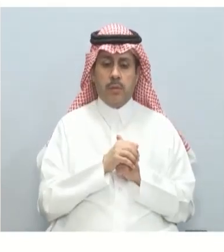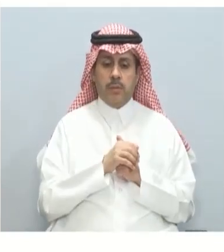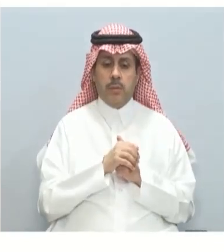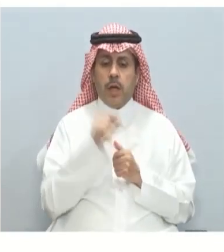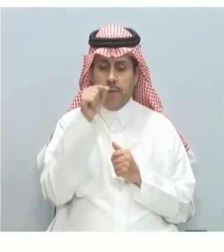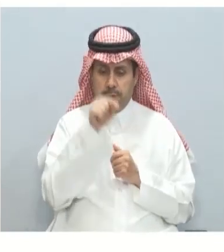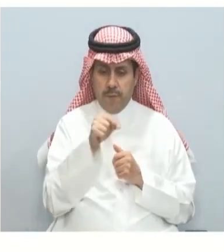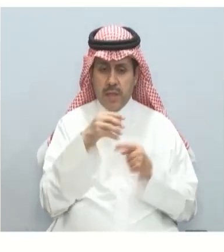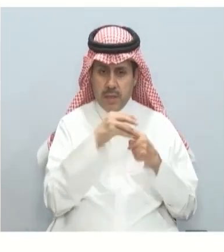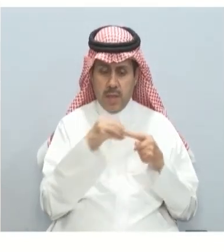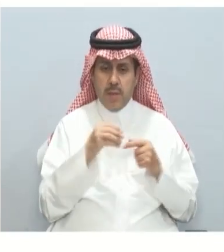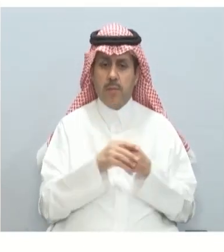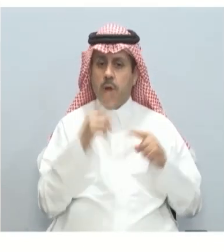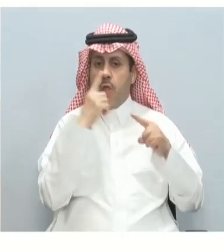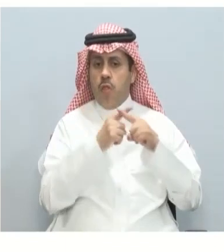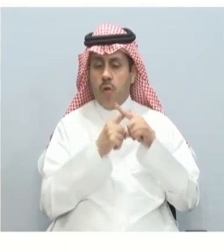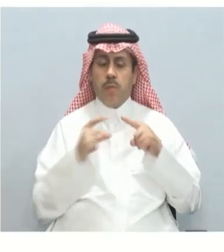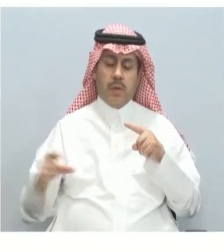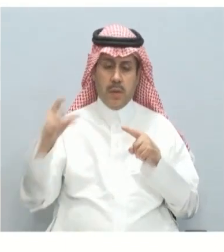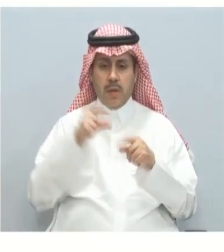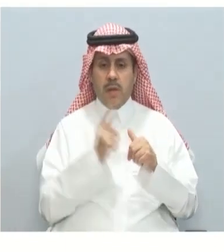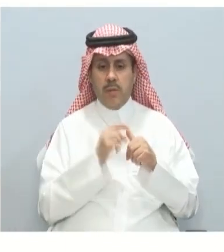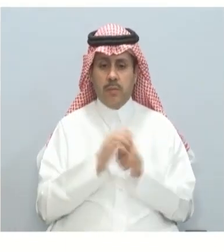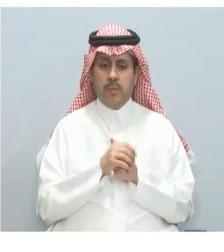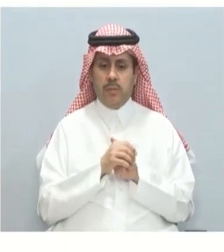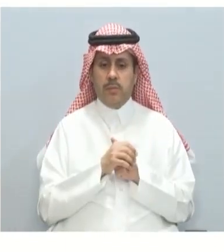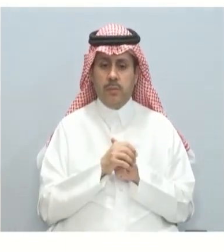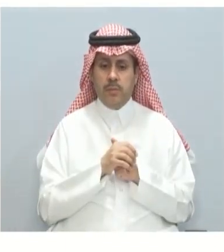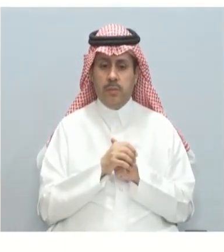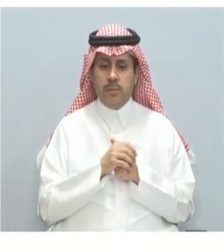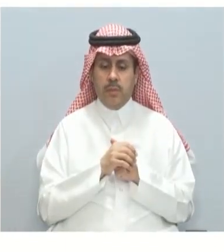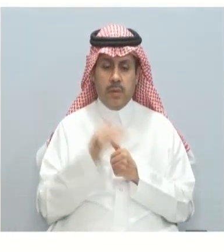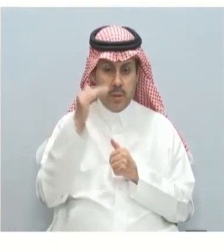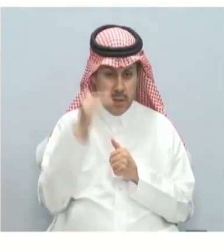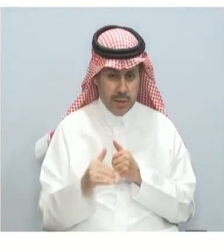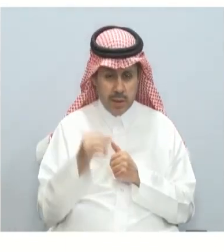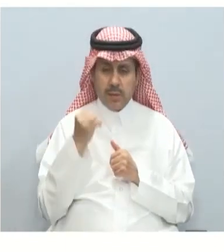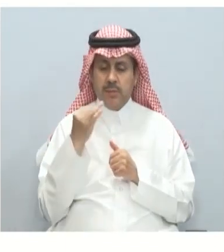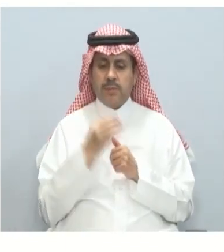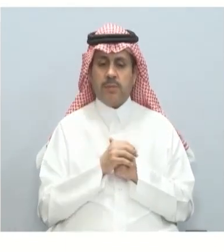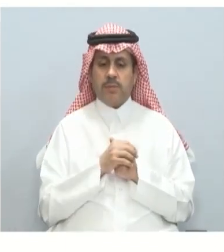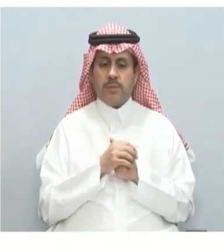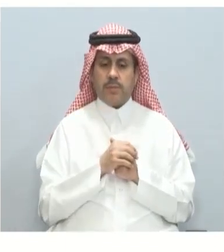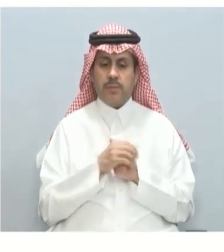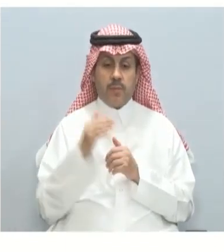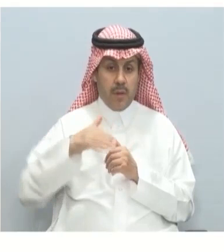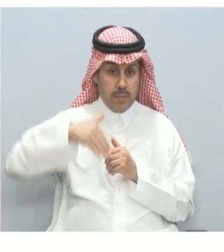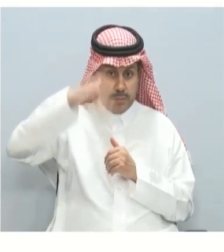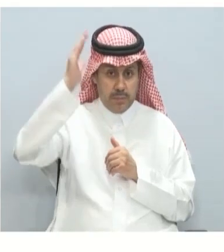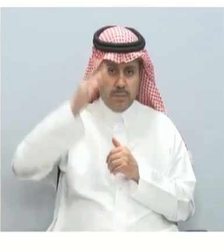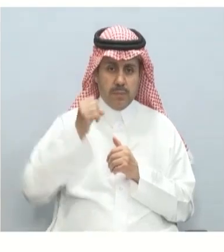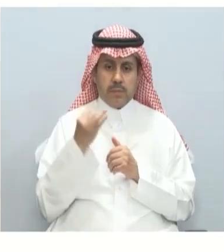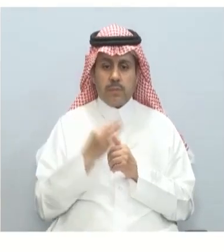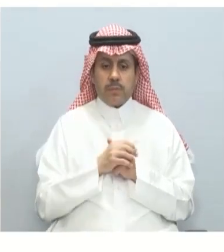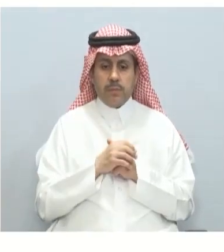السالب اللي مضروبه فيها الداله في الاول طبعا هذه اصغر قيمه عفوا هذه راح تكون اكبر قيمه